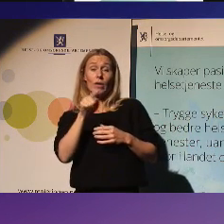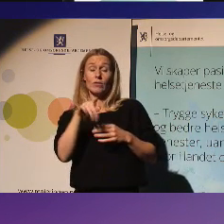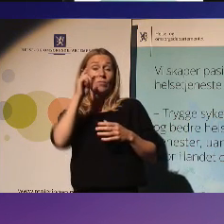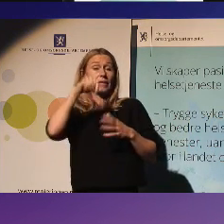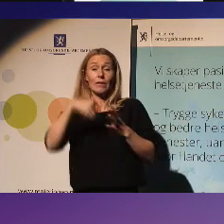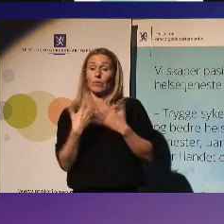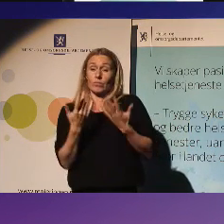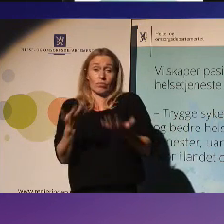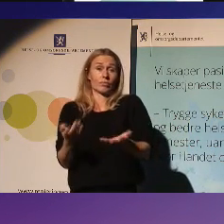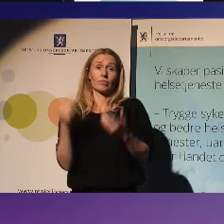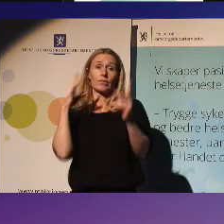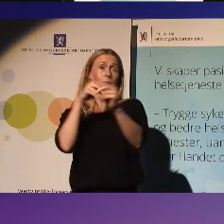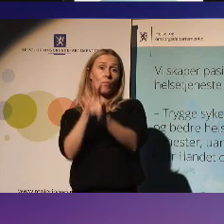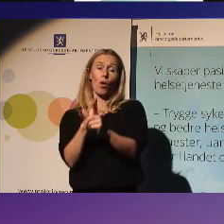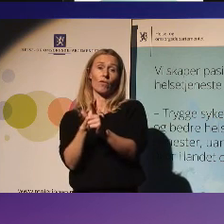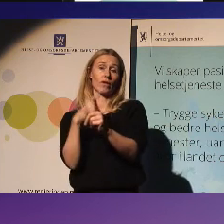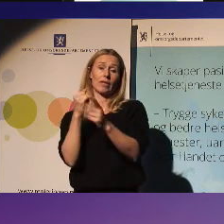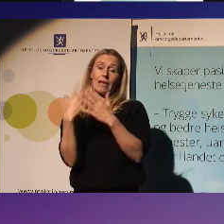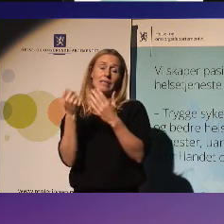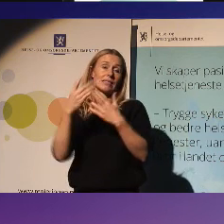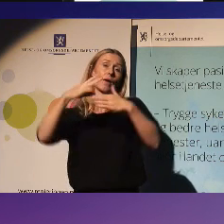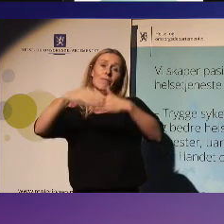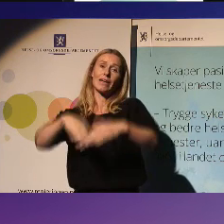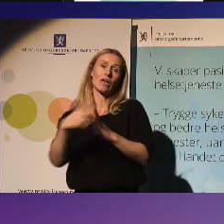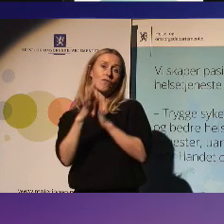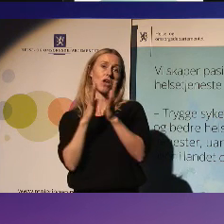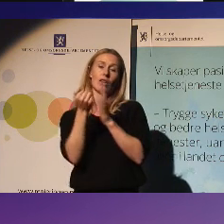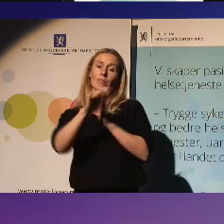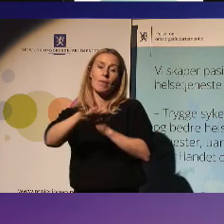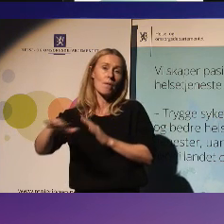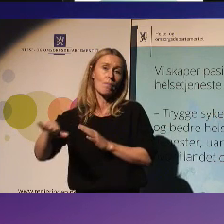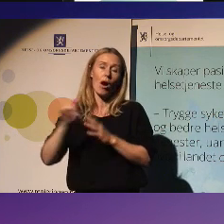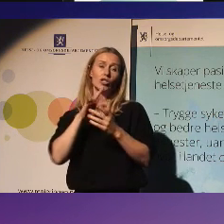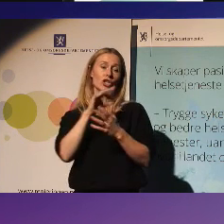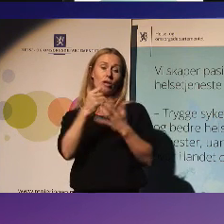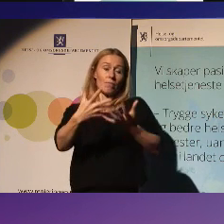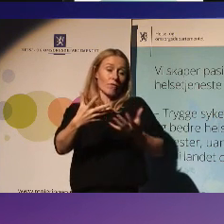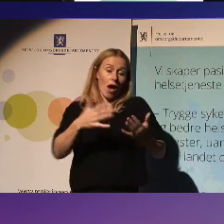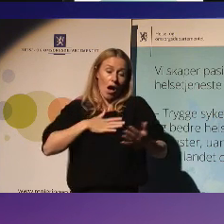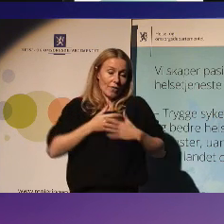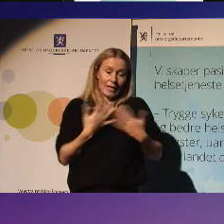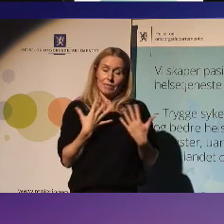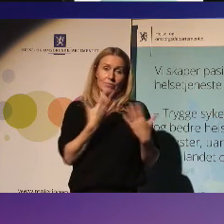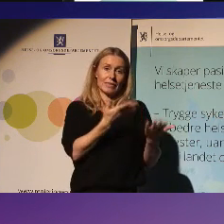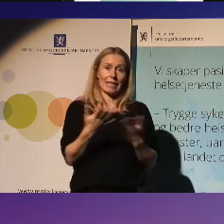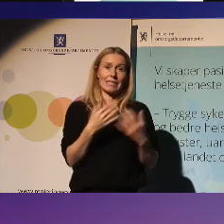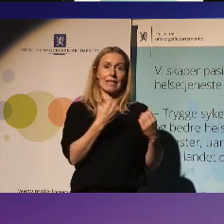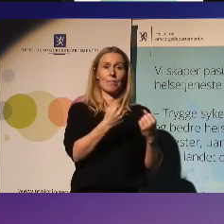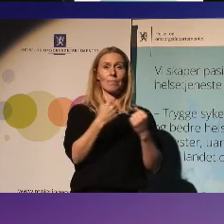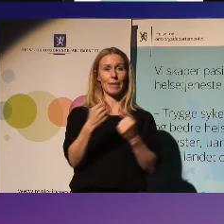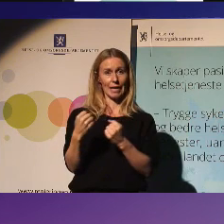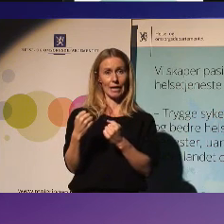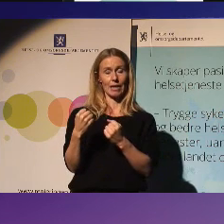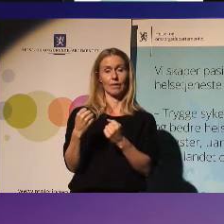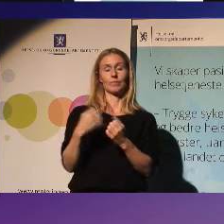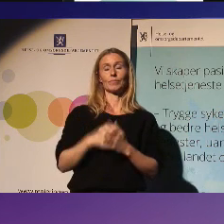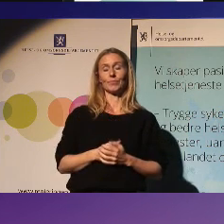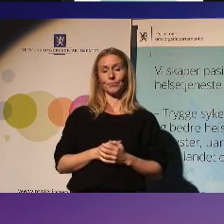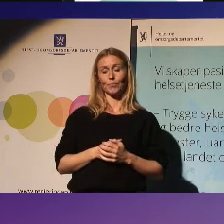møte opp til en samværsavtale med et barn fordi at det var manglende kapasitet på tjenestebiler, bestemte seg for at nå måtte de ta tak I